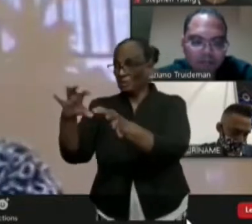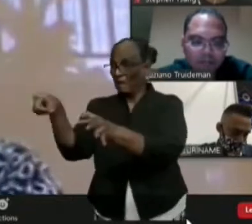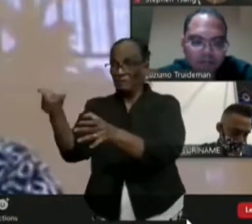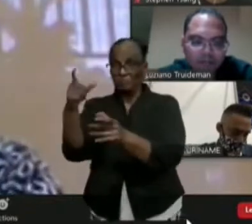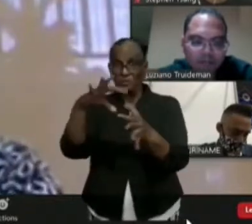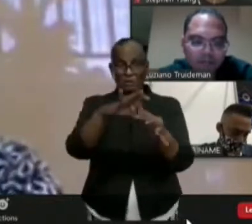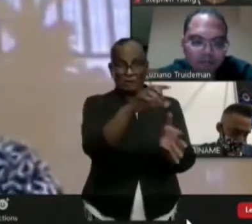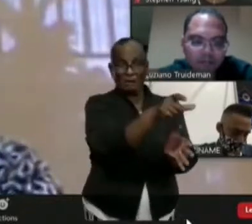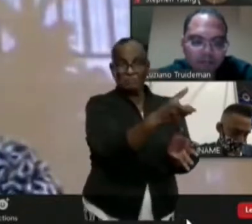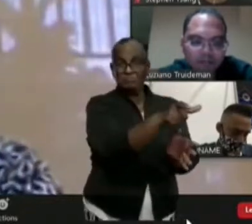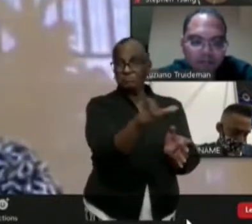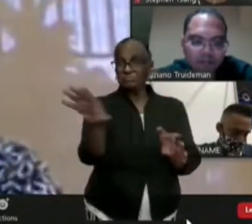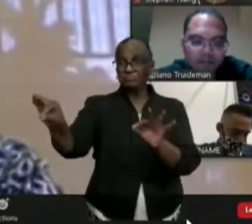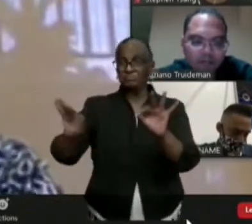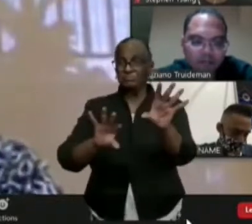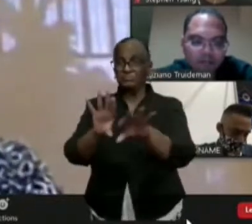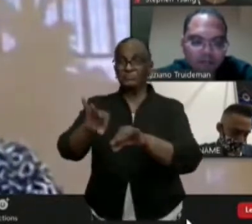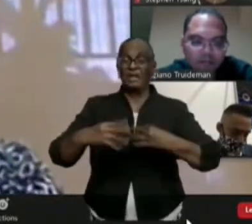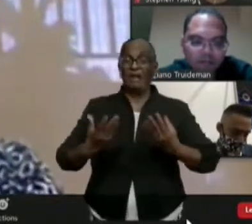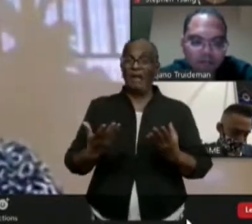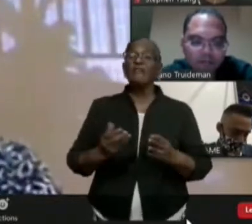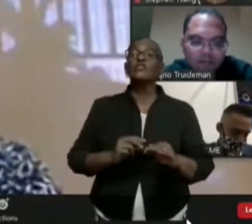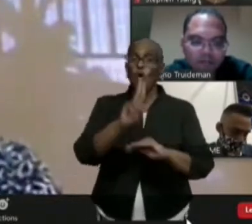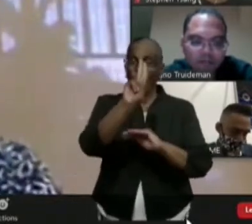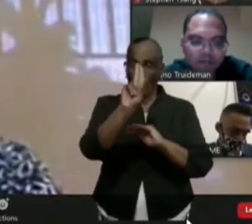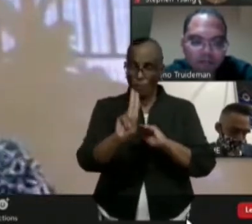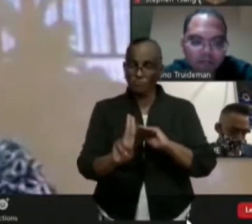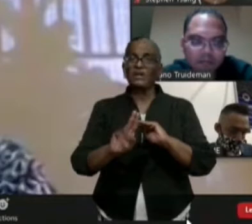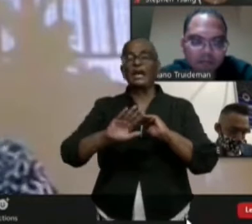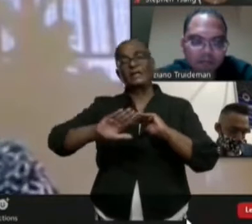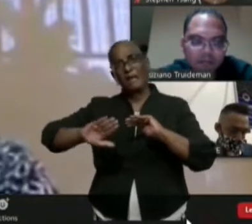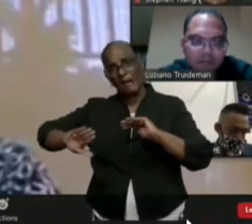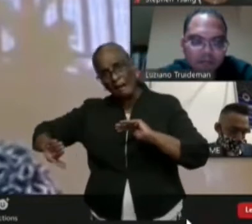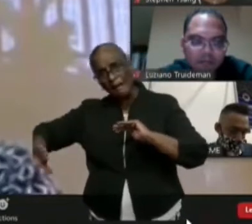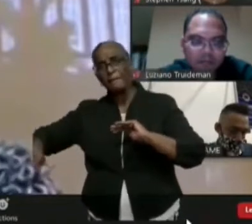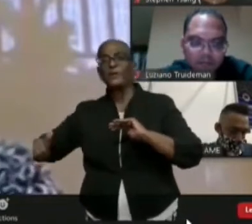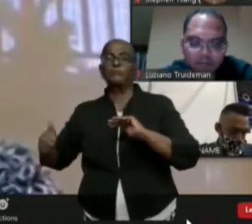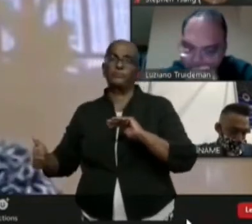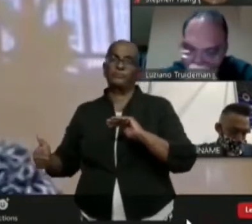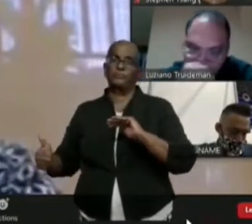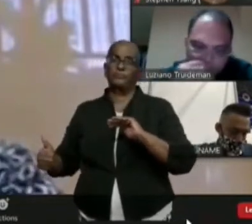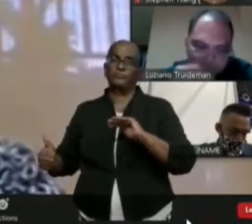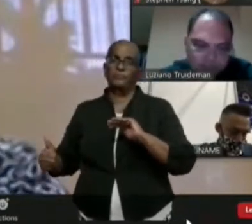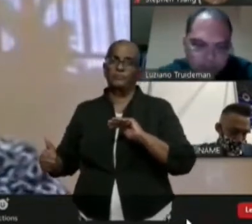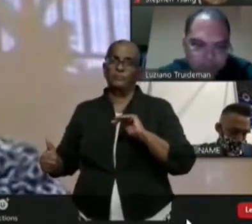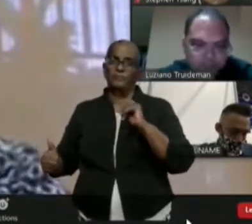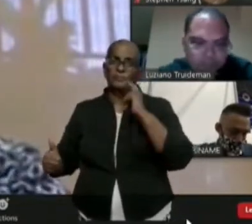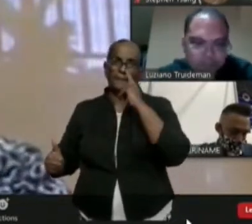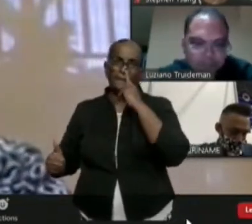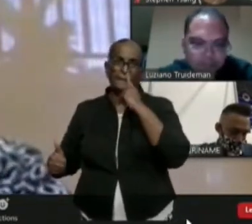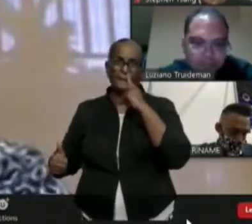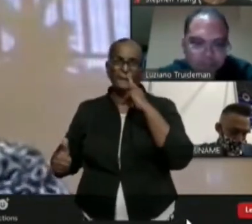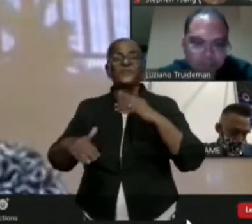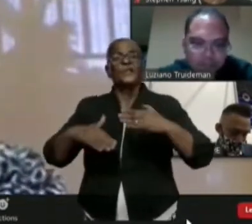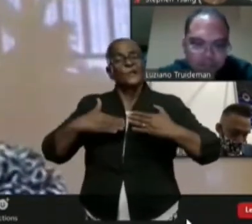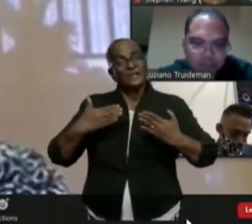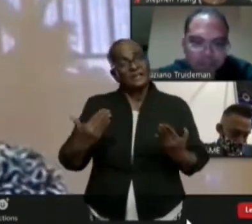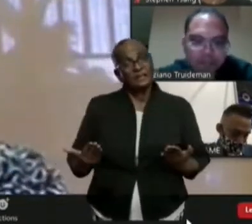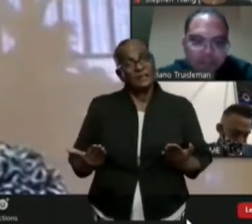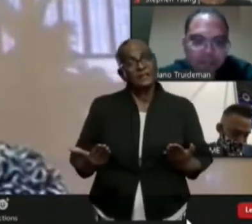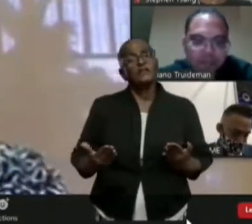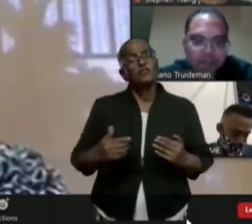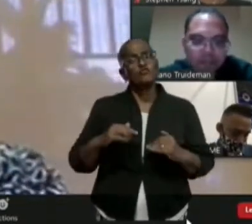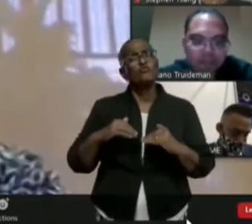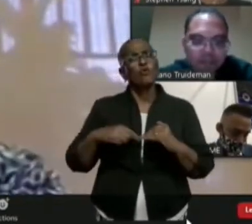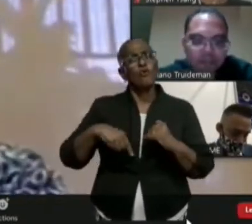positieve persoon. En de overheidsquarantaine, het beste gebleken, tot nu toe. Dus dat is ook wat